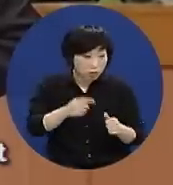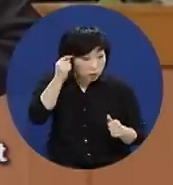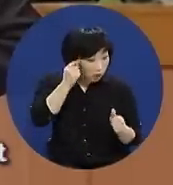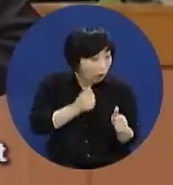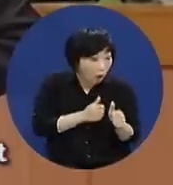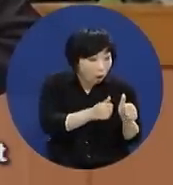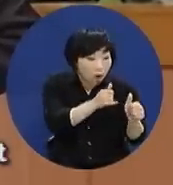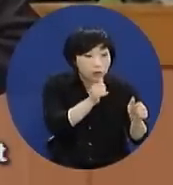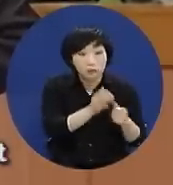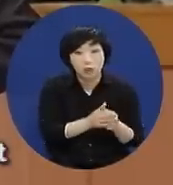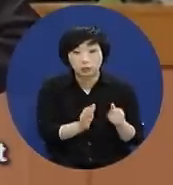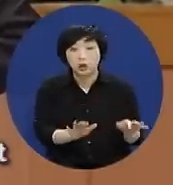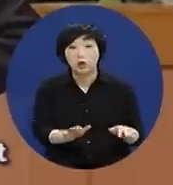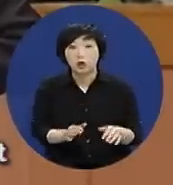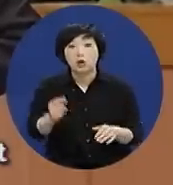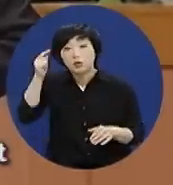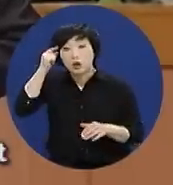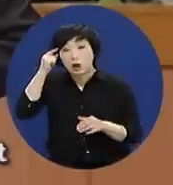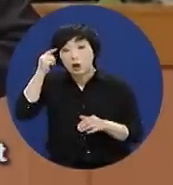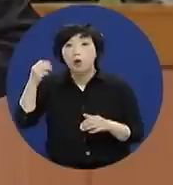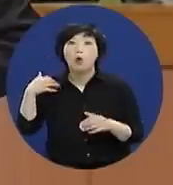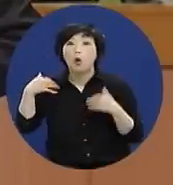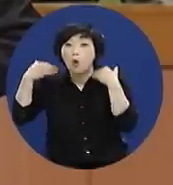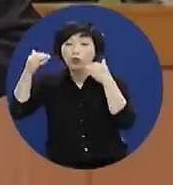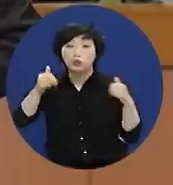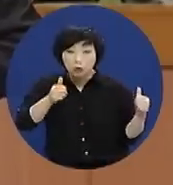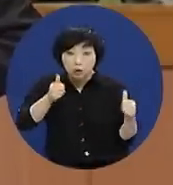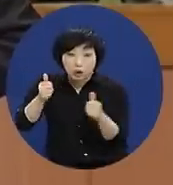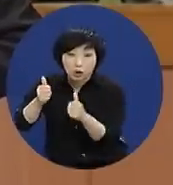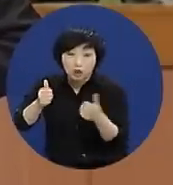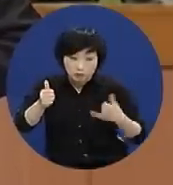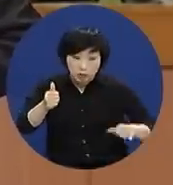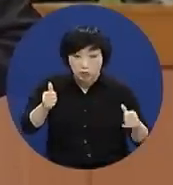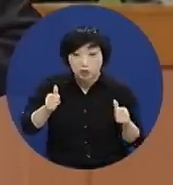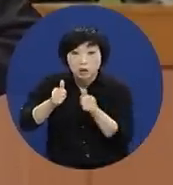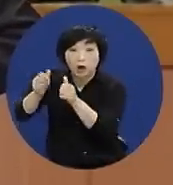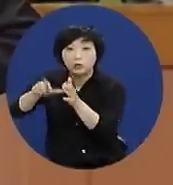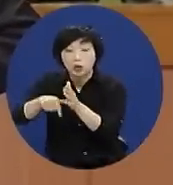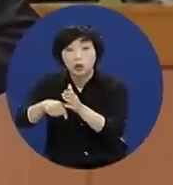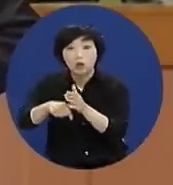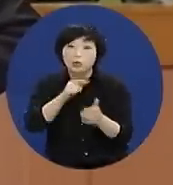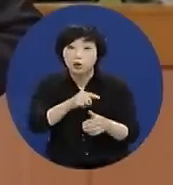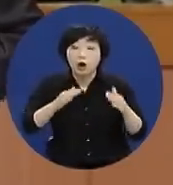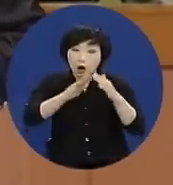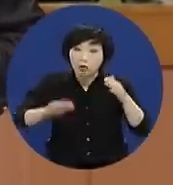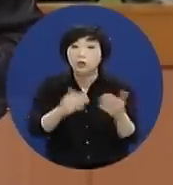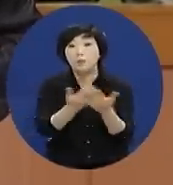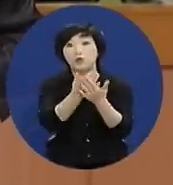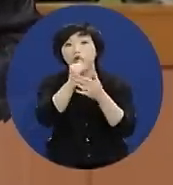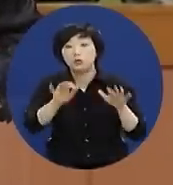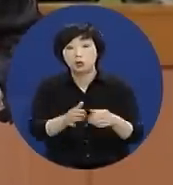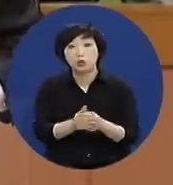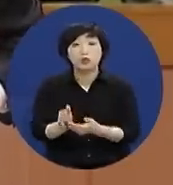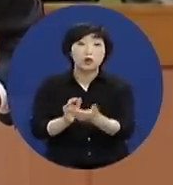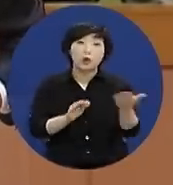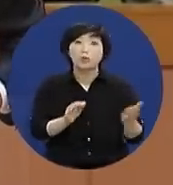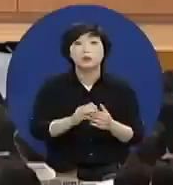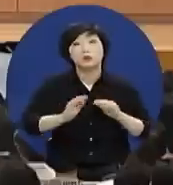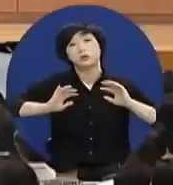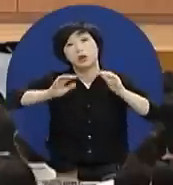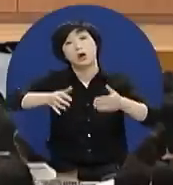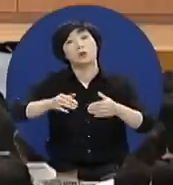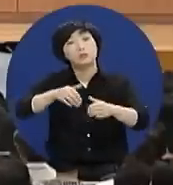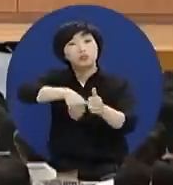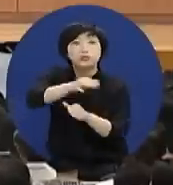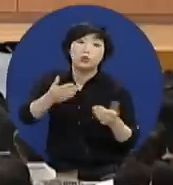からでしょう大人の親の意見に従って進歩発展して導いていくべきなのに親